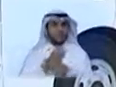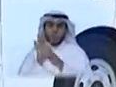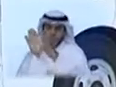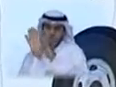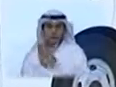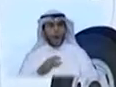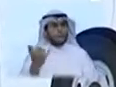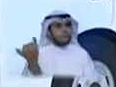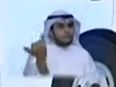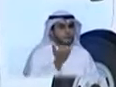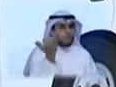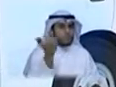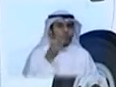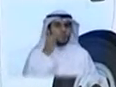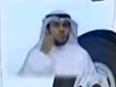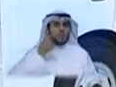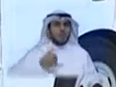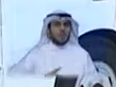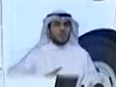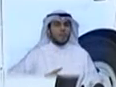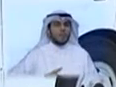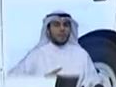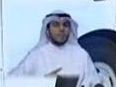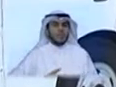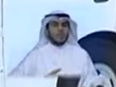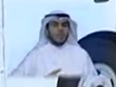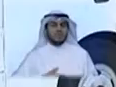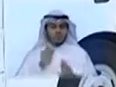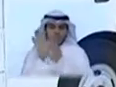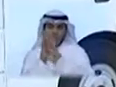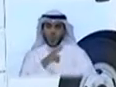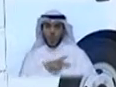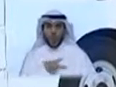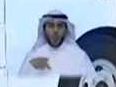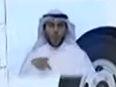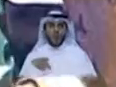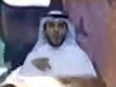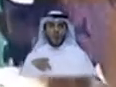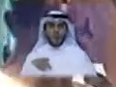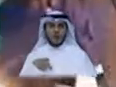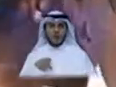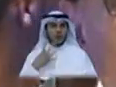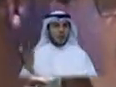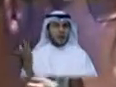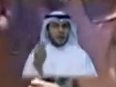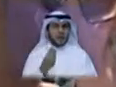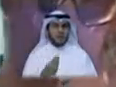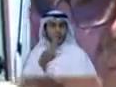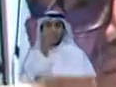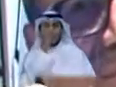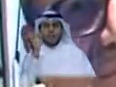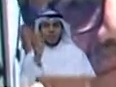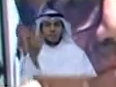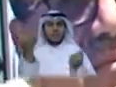غرار المساعدات السابقة التي تم تقديمها للمرافق الحكومية اليمنية. أكثر من 30